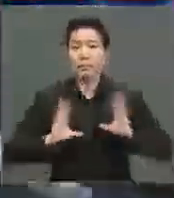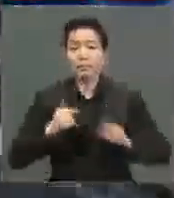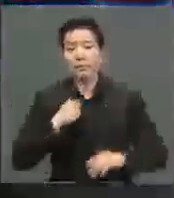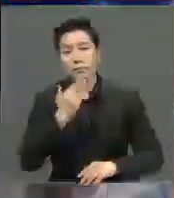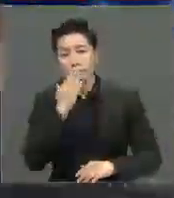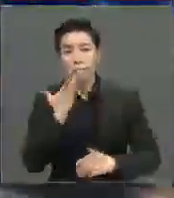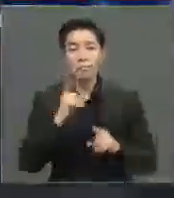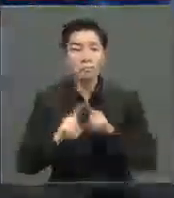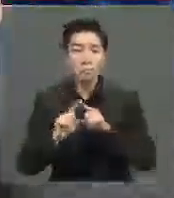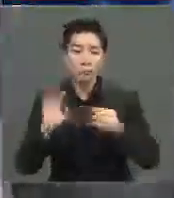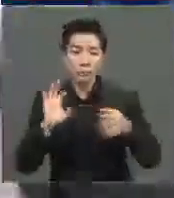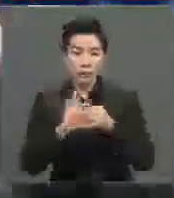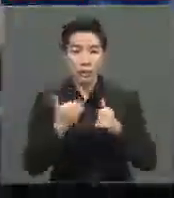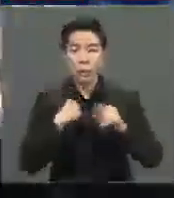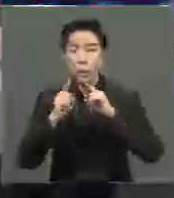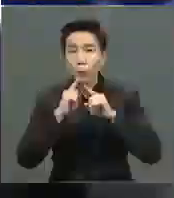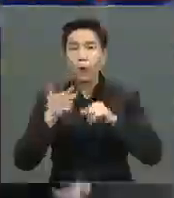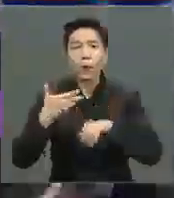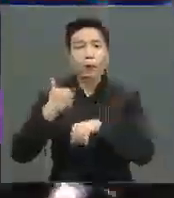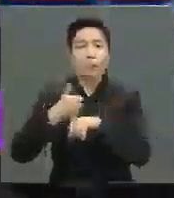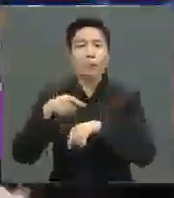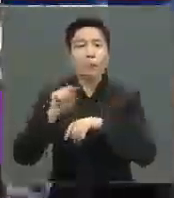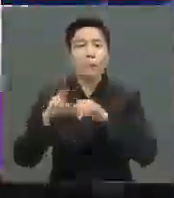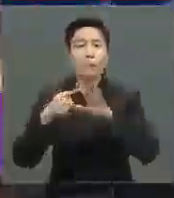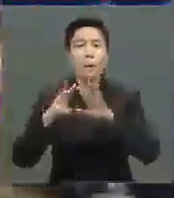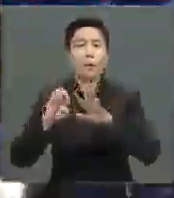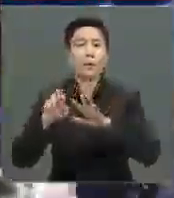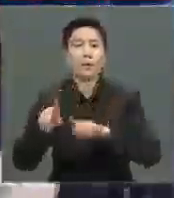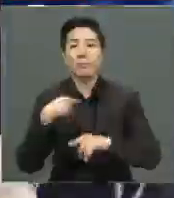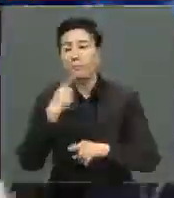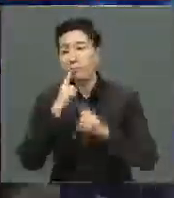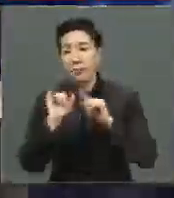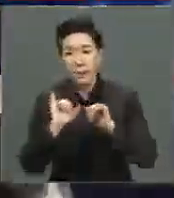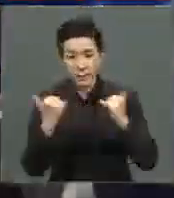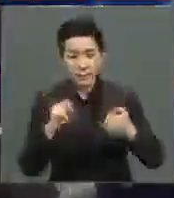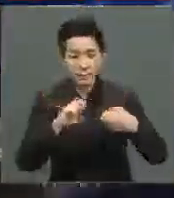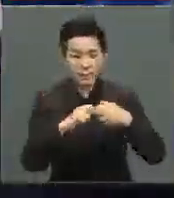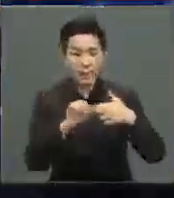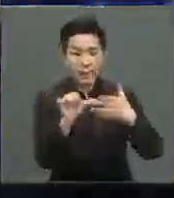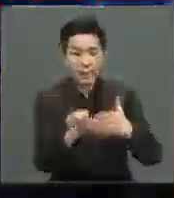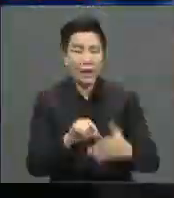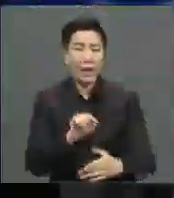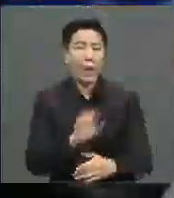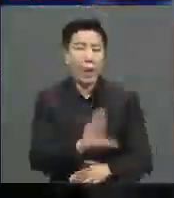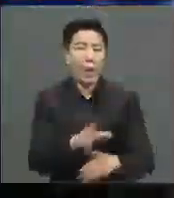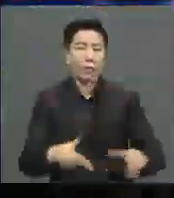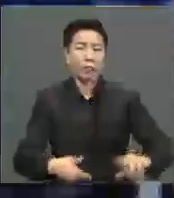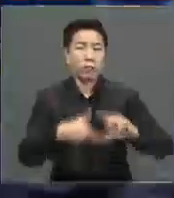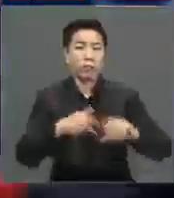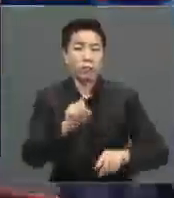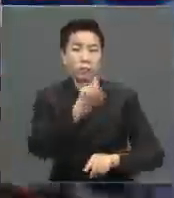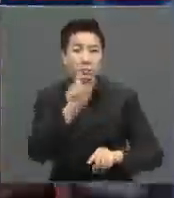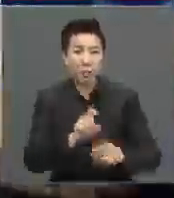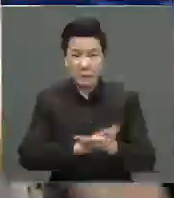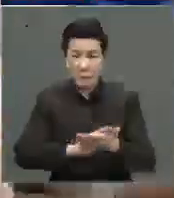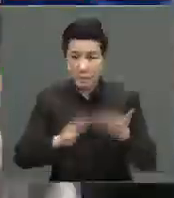ดเห็นบอกแต่เพียงว่ายังไม่ได้พูดคุยกับพลเอกประวิตรค่ะส่วนพลเอกประวิตรจะไปแก้ไขปัญหาในพักได้เรียบร้อยหรือไม่อันนี้